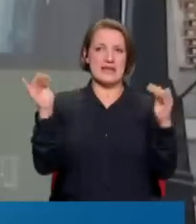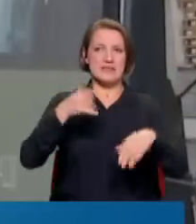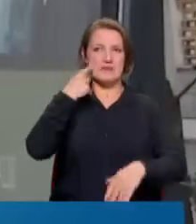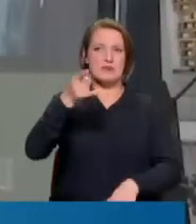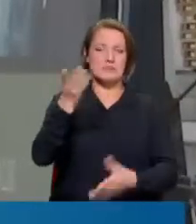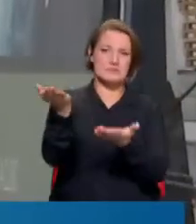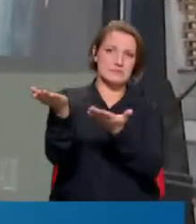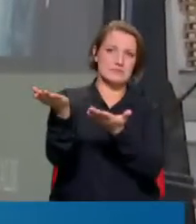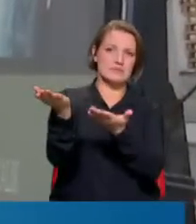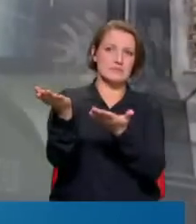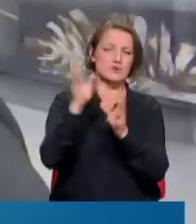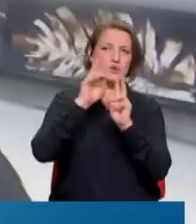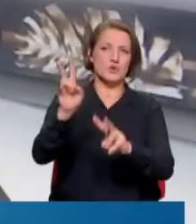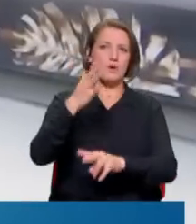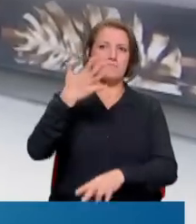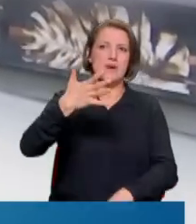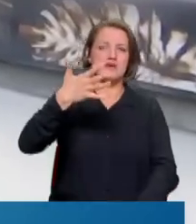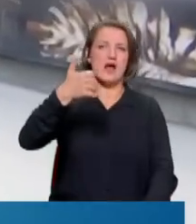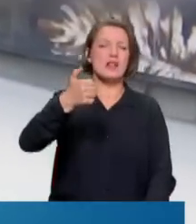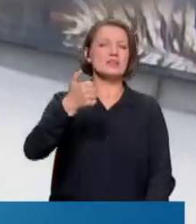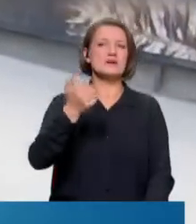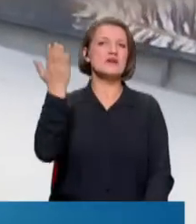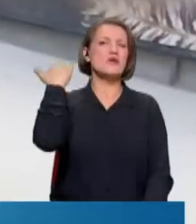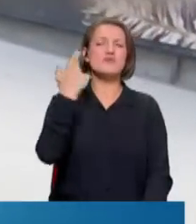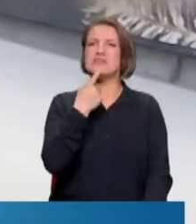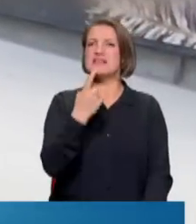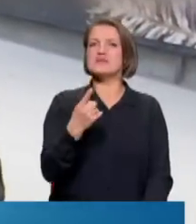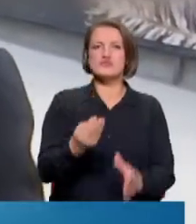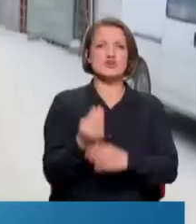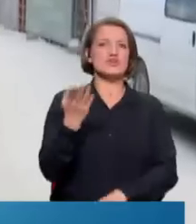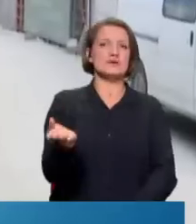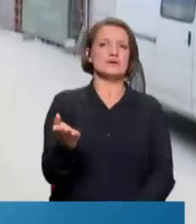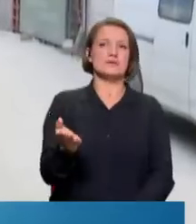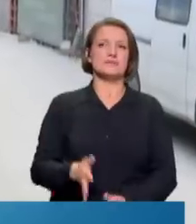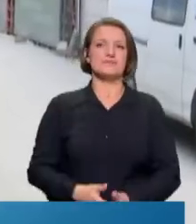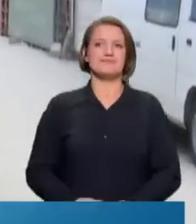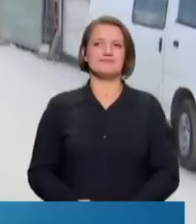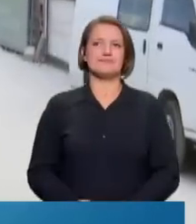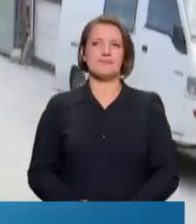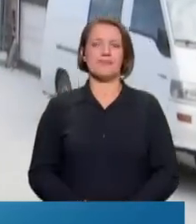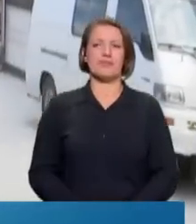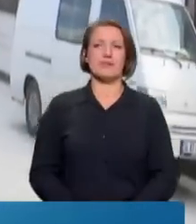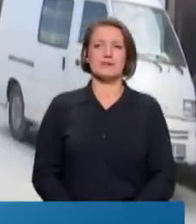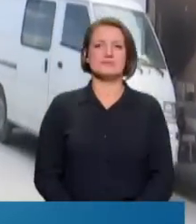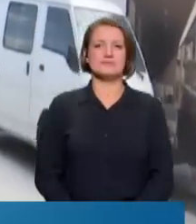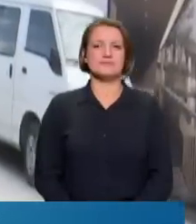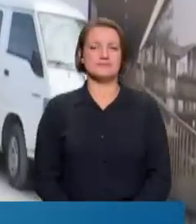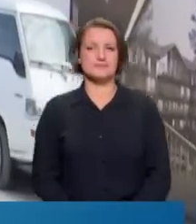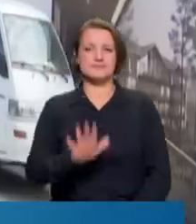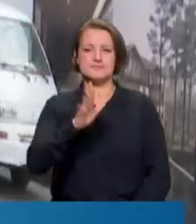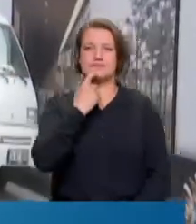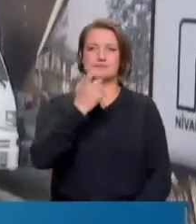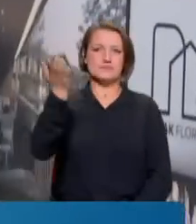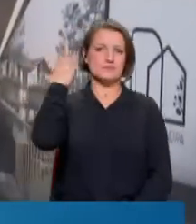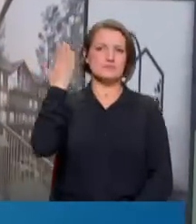an buranın halini görüyorsunuz 56 yıl önce ne dediysek çıktı mı Çıktı 5 yıl